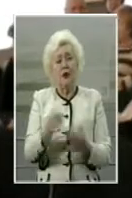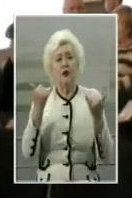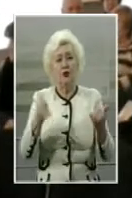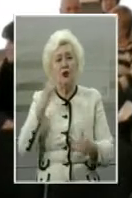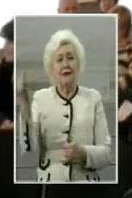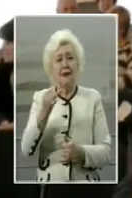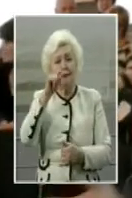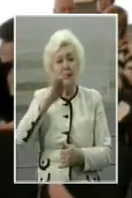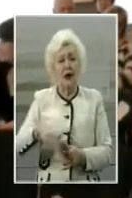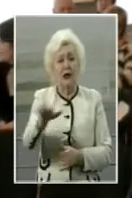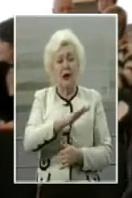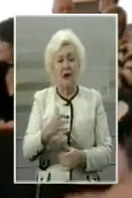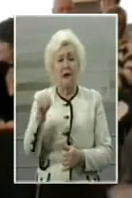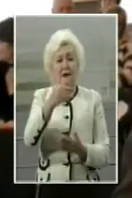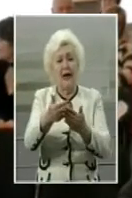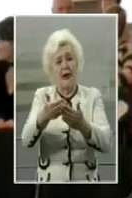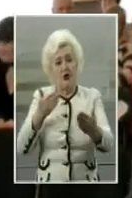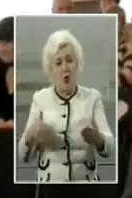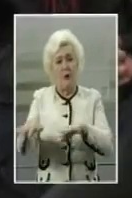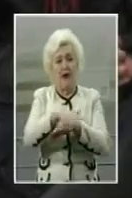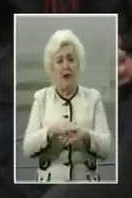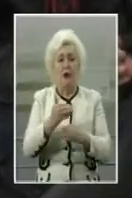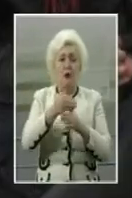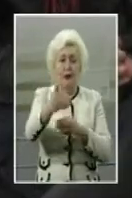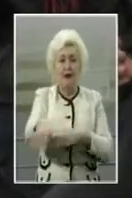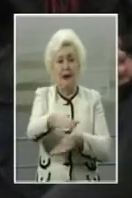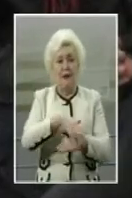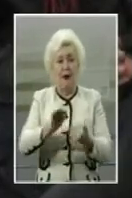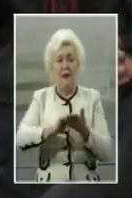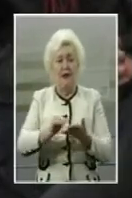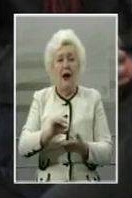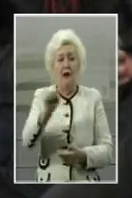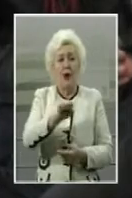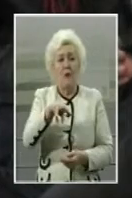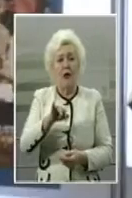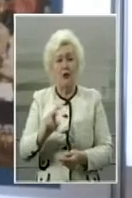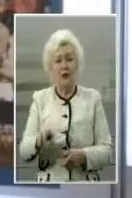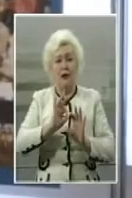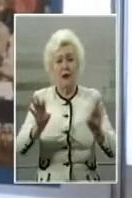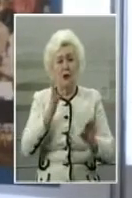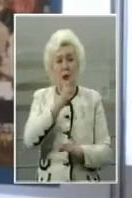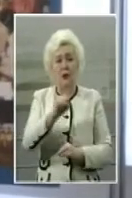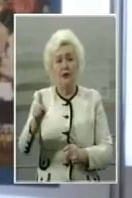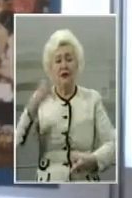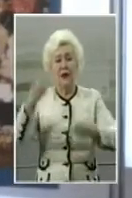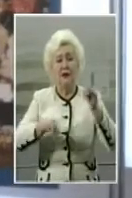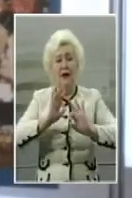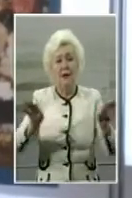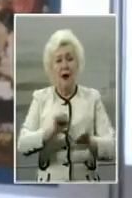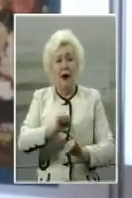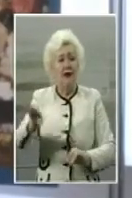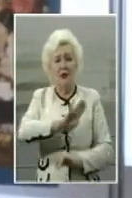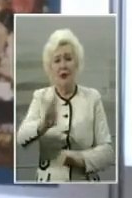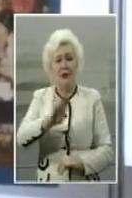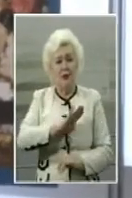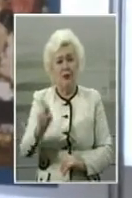сучасна історія України – це до Майдану і після Майдану. Письменник Анатолій Марущак розказує, що саме під час телепроекту «Герої не